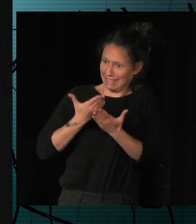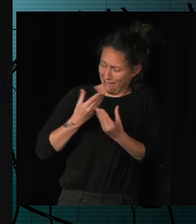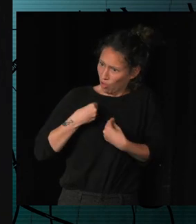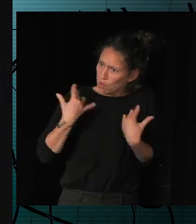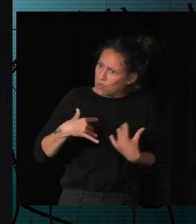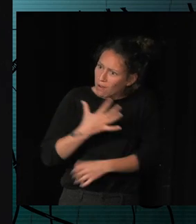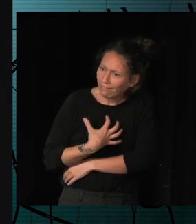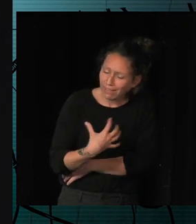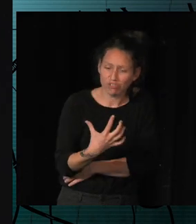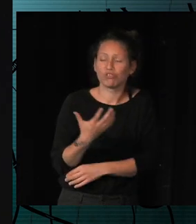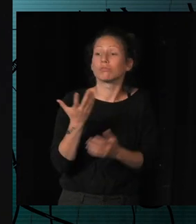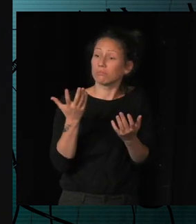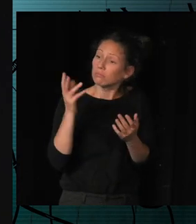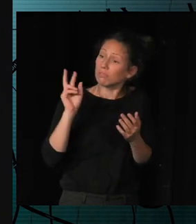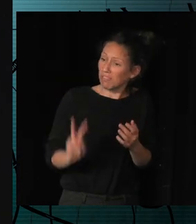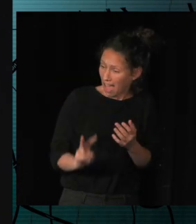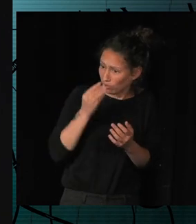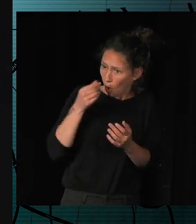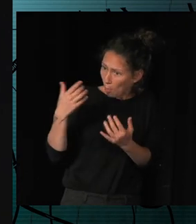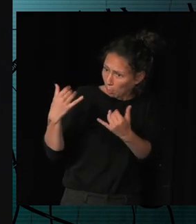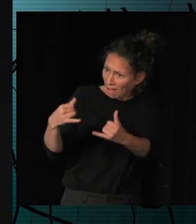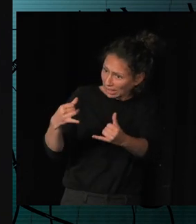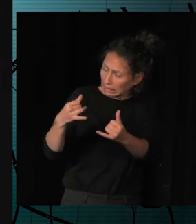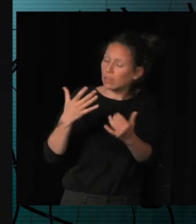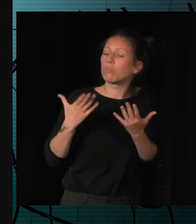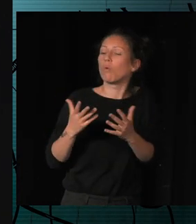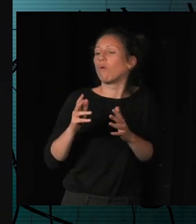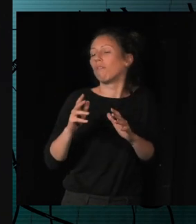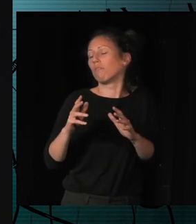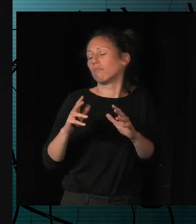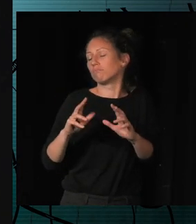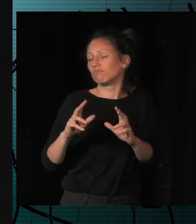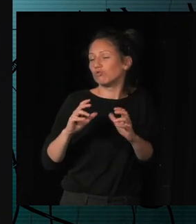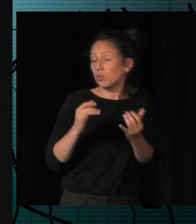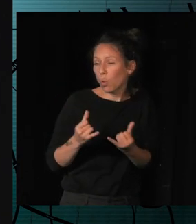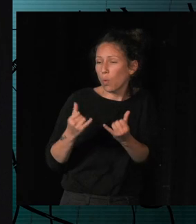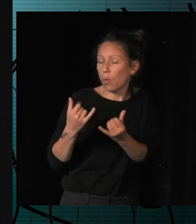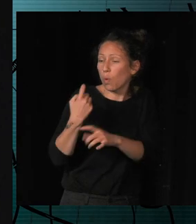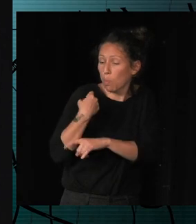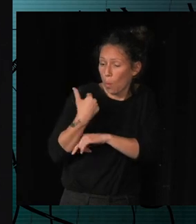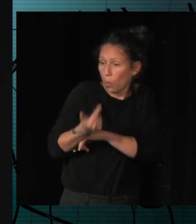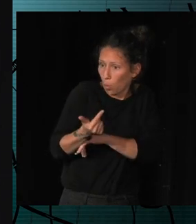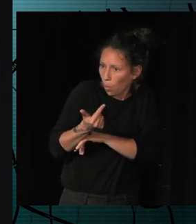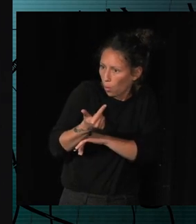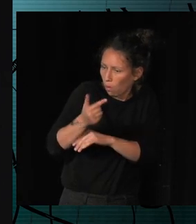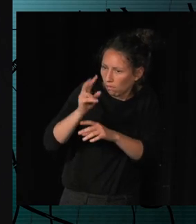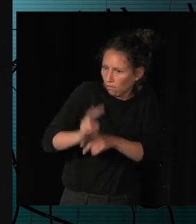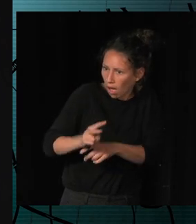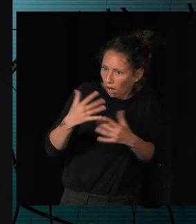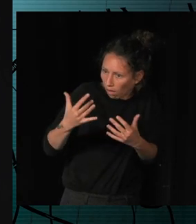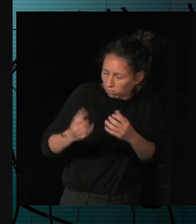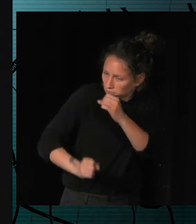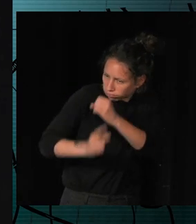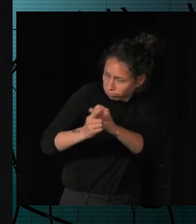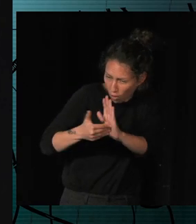a encore énormément de choses qui peuvent être fait dans le domaine c'estàdire bon ça Len 2 c'est un chef-dœuvre pour moi indépassable dans son genre mais il y a plein d'autres propositions qui